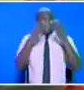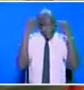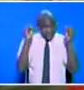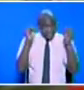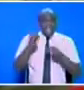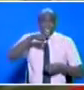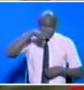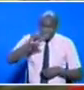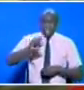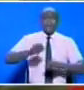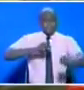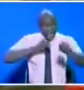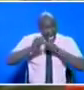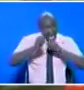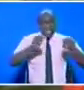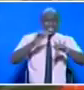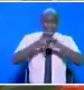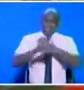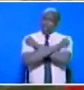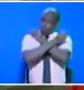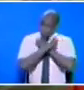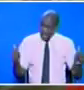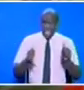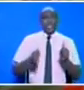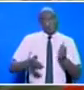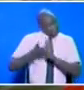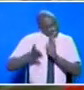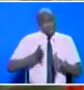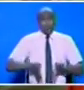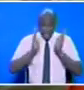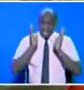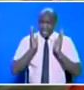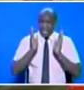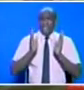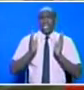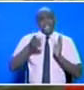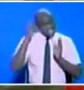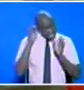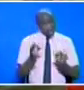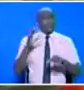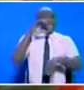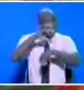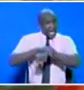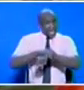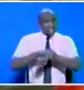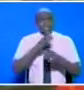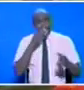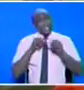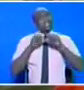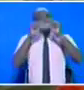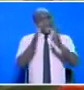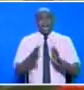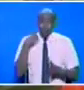ambaye wameendesha mambo katika nchi yetu kwa njia ya haraka sana, na kama kuna siku tumepata wale